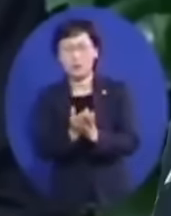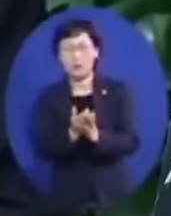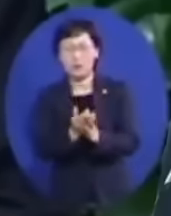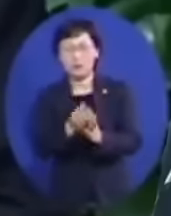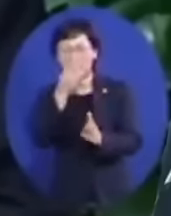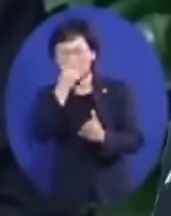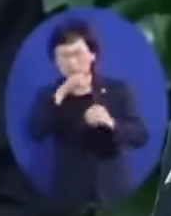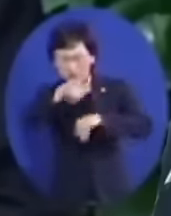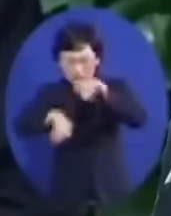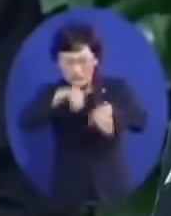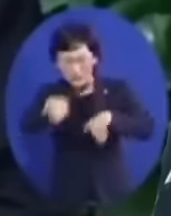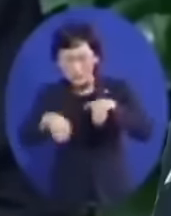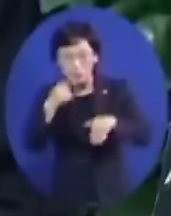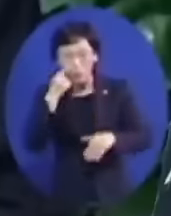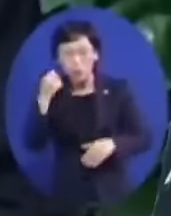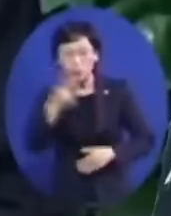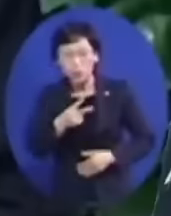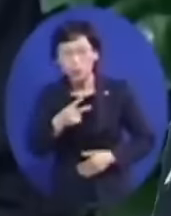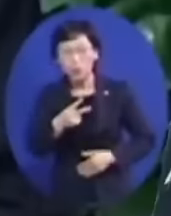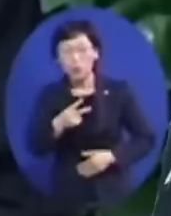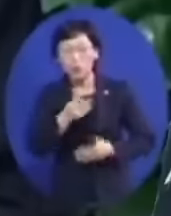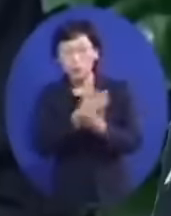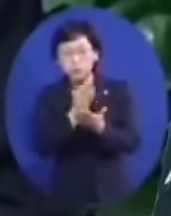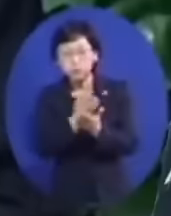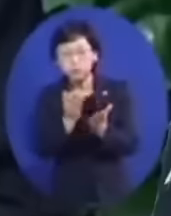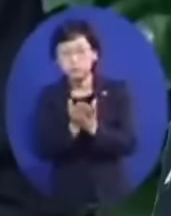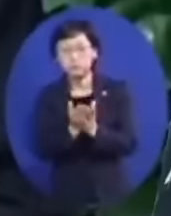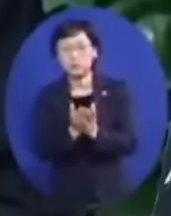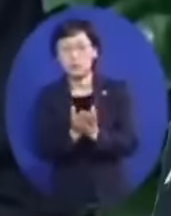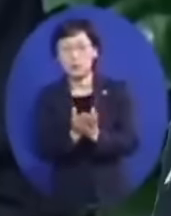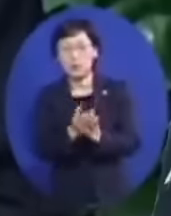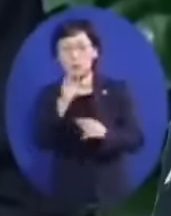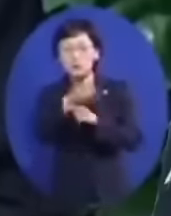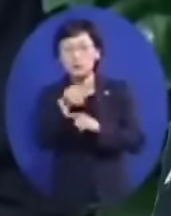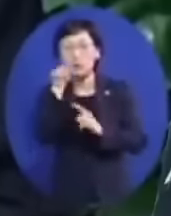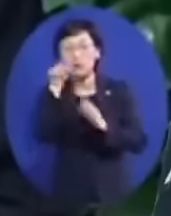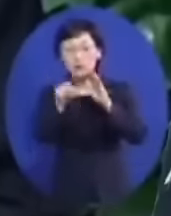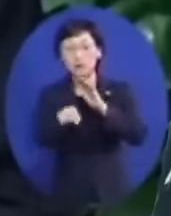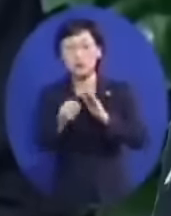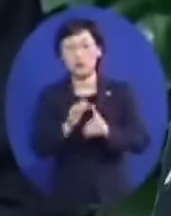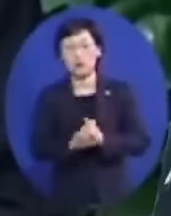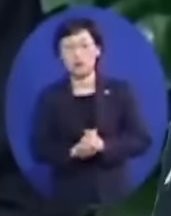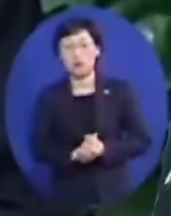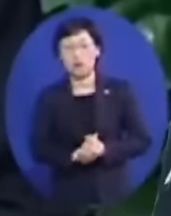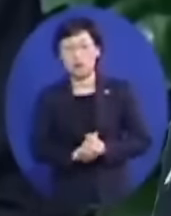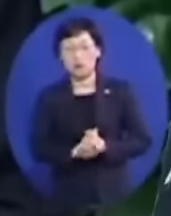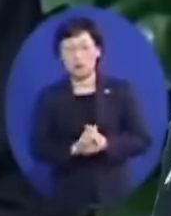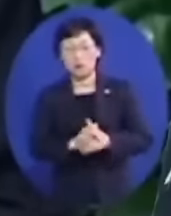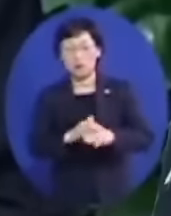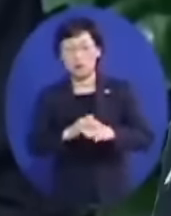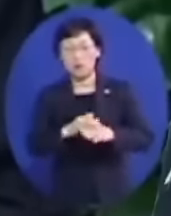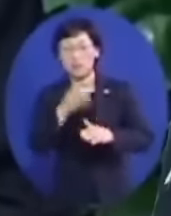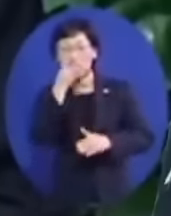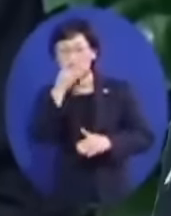하고 행사님 노릇도 하고 시골에 가서 논의 일도